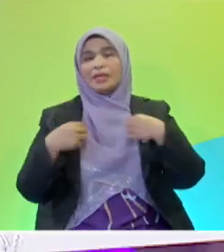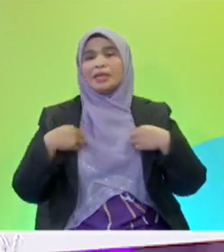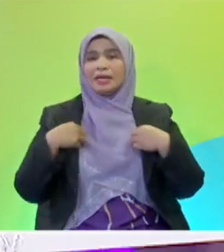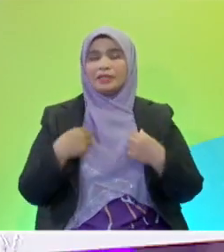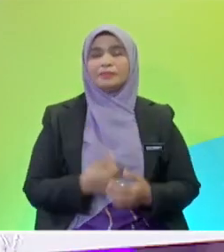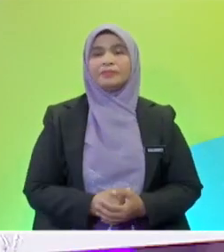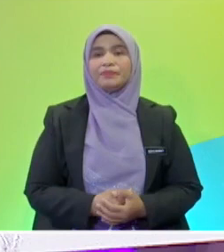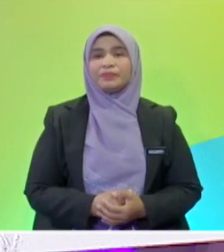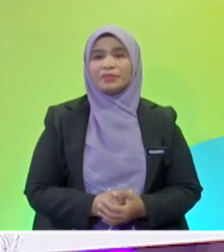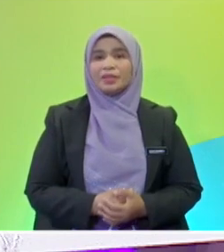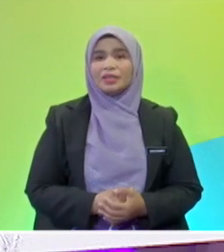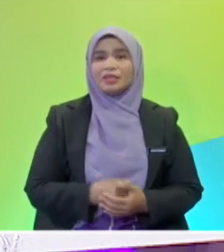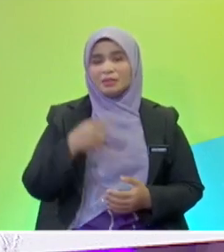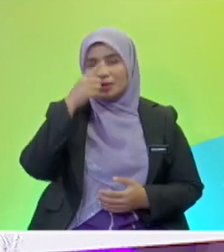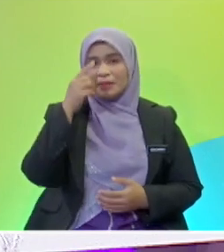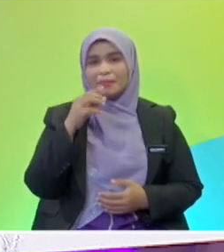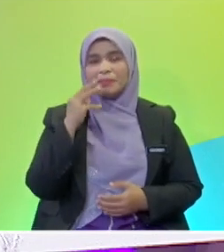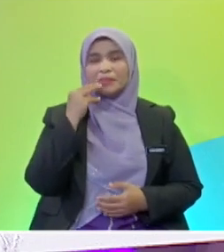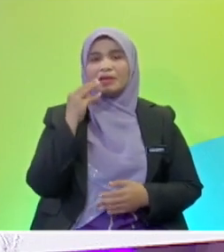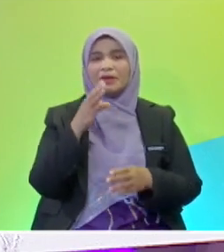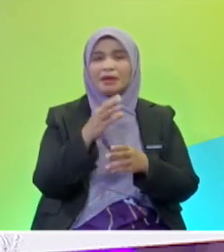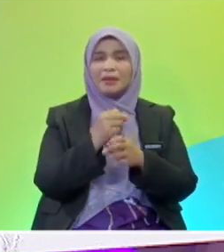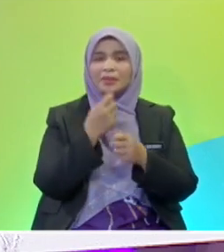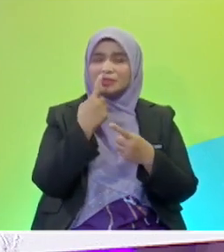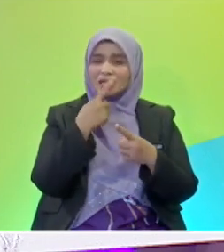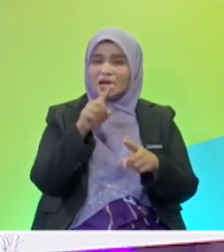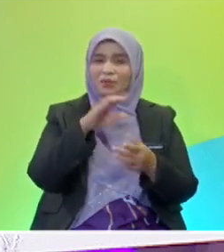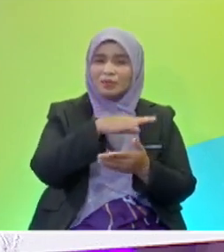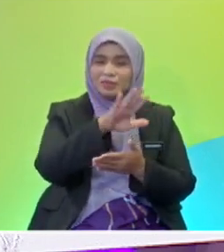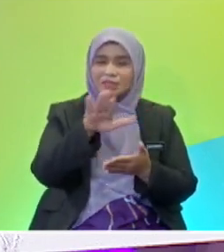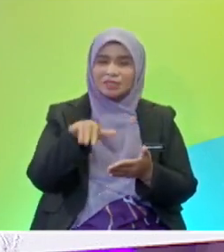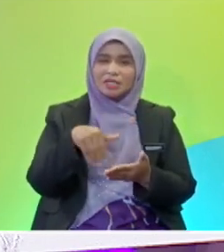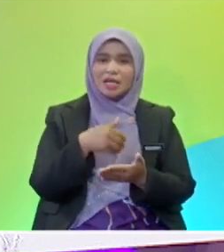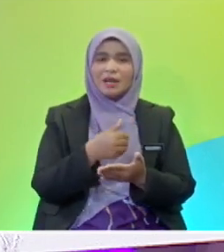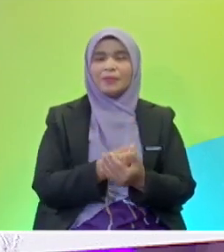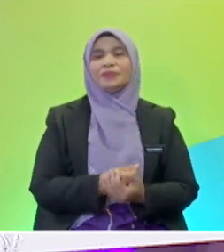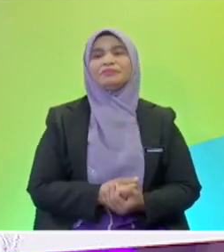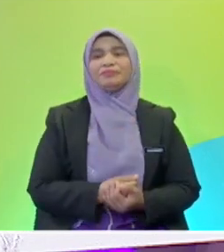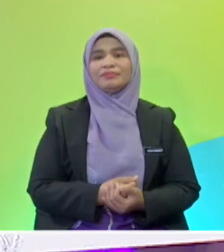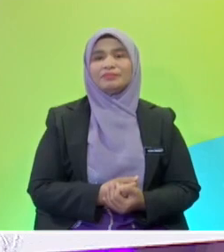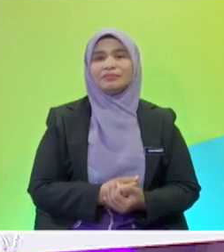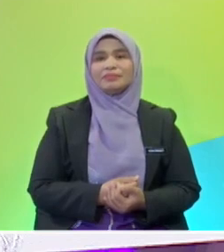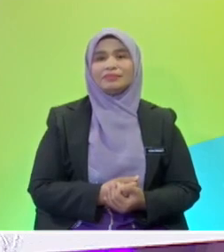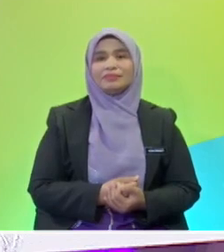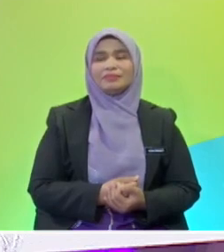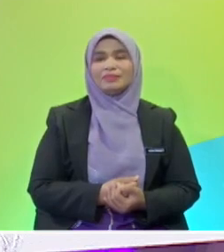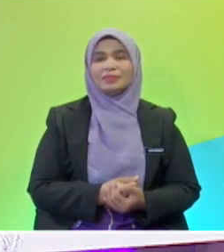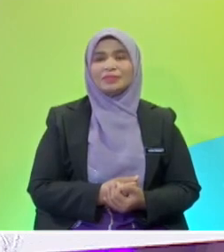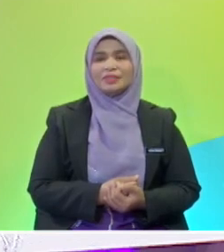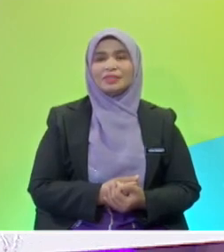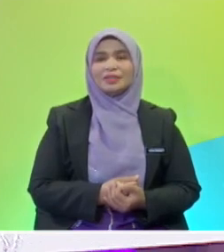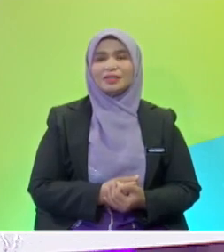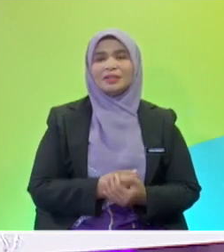Mira dapat jawab semua saya bagi ganjaran kat Mira sebab ni SEG yang pertama kita bagi satu dulu kita jahitan kan Oke kita bagi